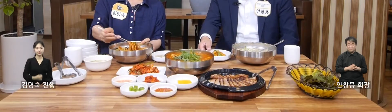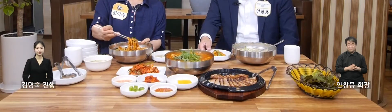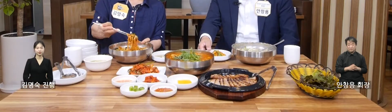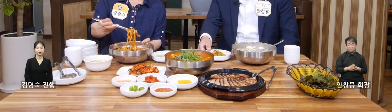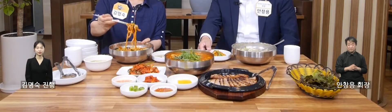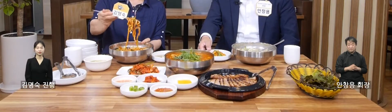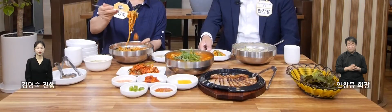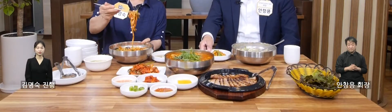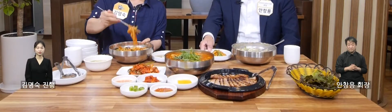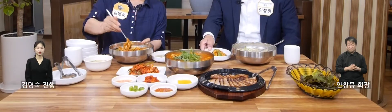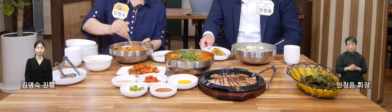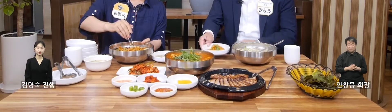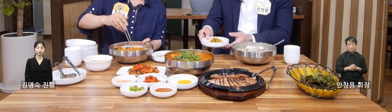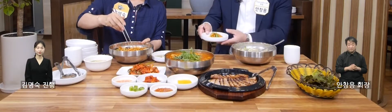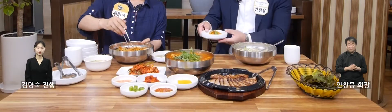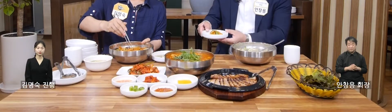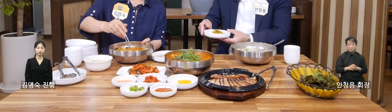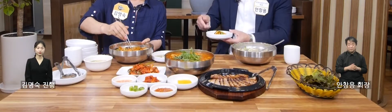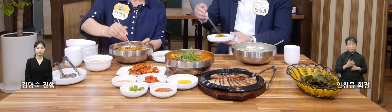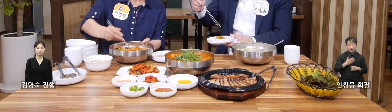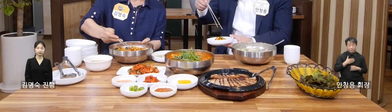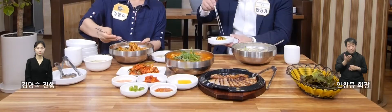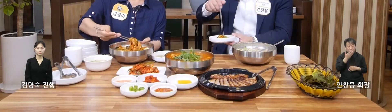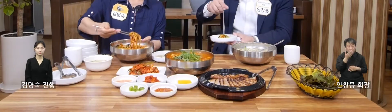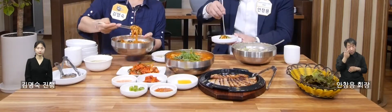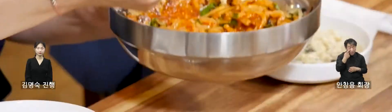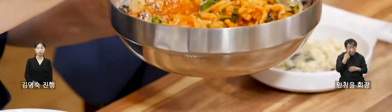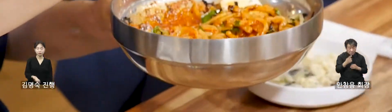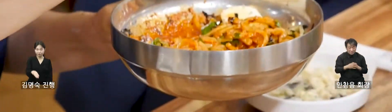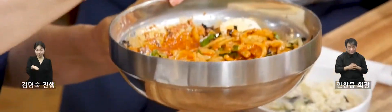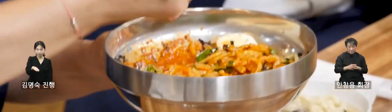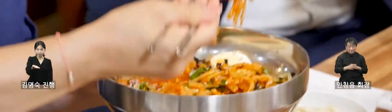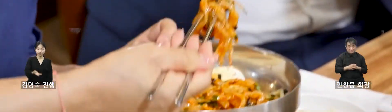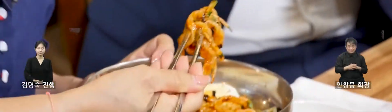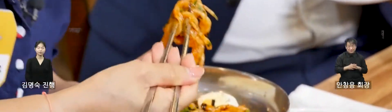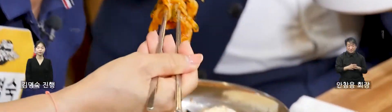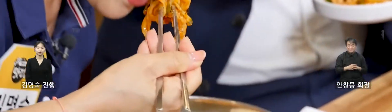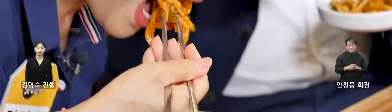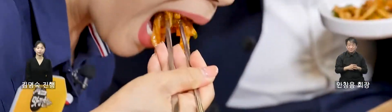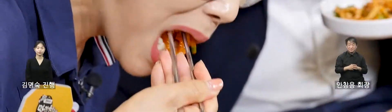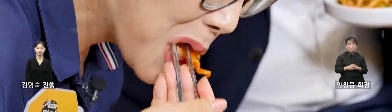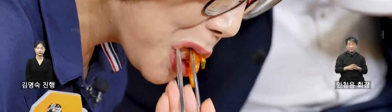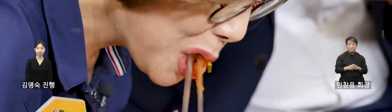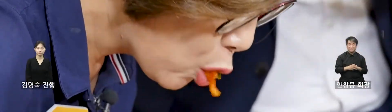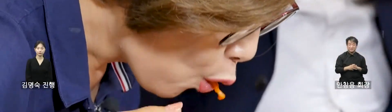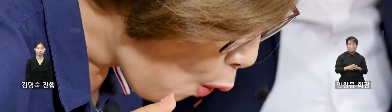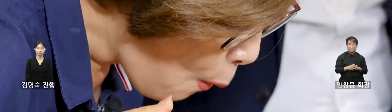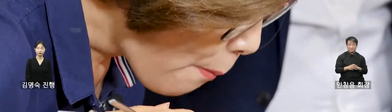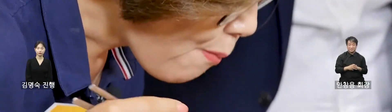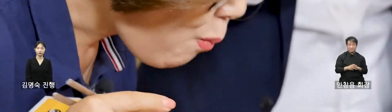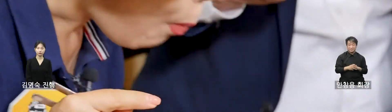새콤. 저도 한번 먹어볼까요? 네, 드셔보세요. 네.